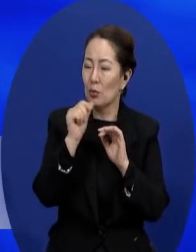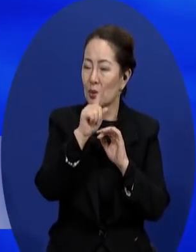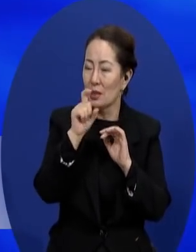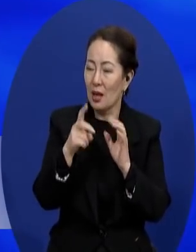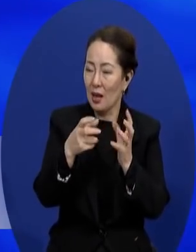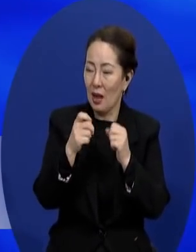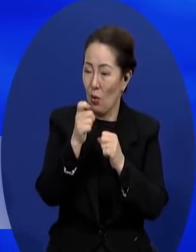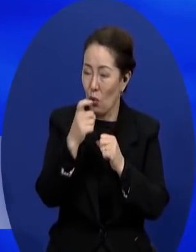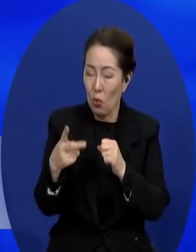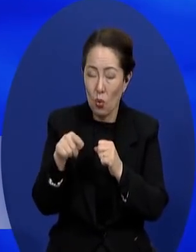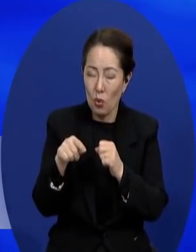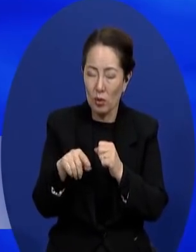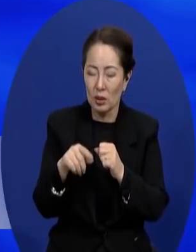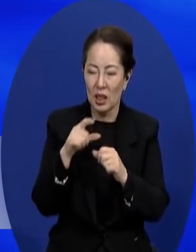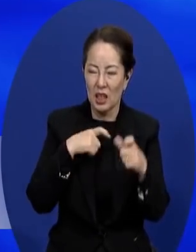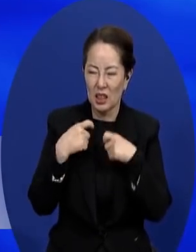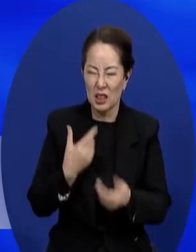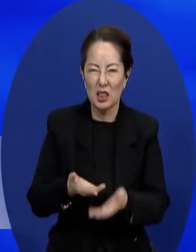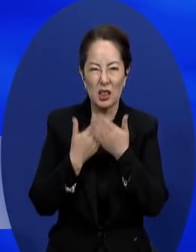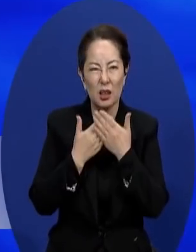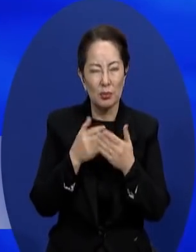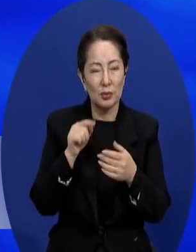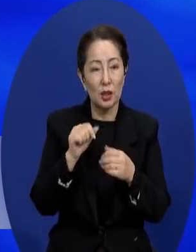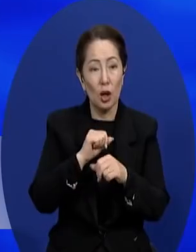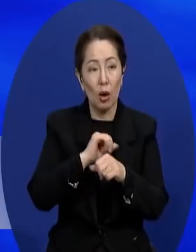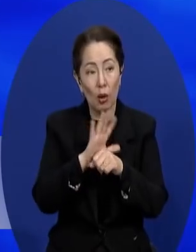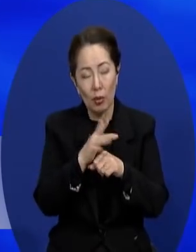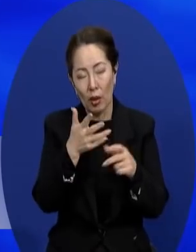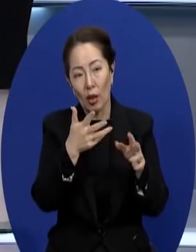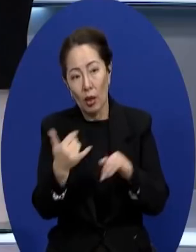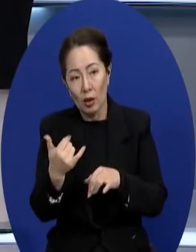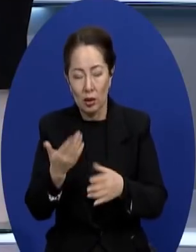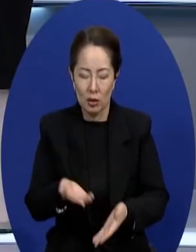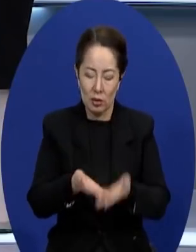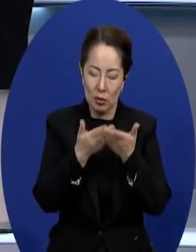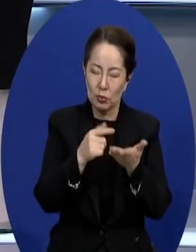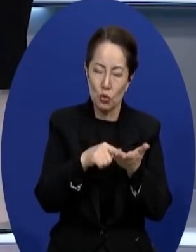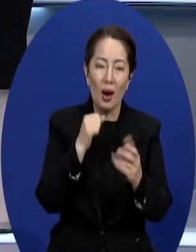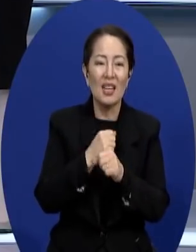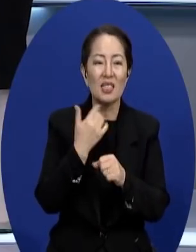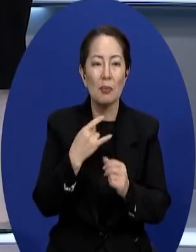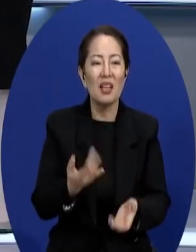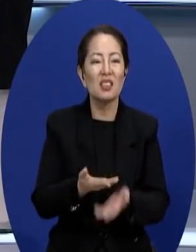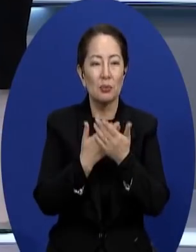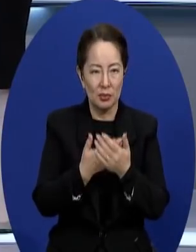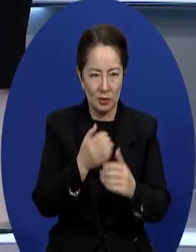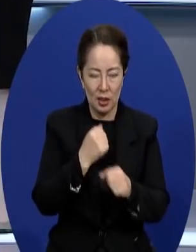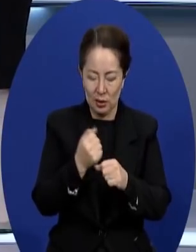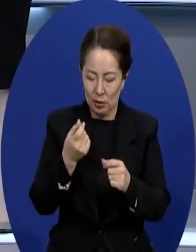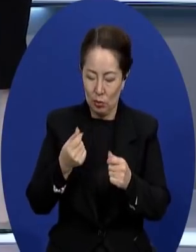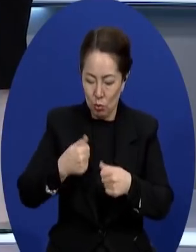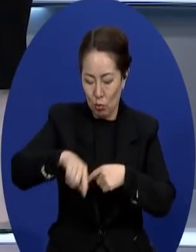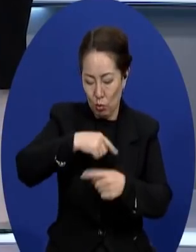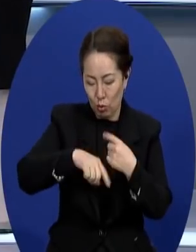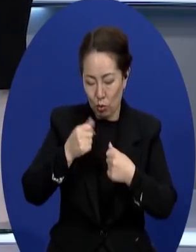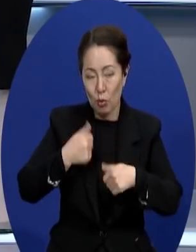эдийн засгаа дэмжиж за цар тахлын уналтаас сэргэж байгаа энэ бол үйд бол ажлын байрыг дэмжих маш чухал үйл ажиллагаа явуулах хэрэгтэй өрөнгөө босгох